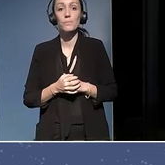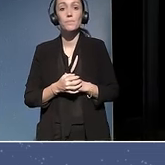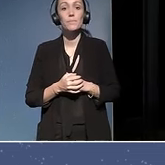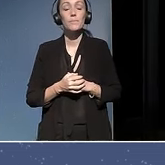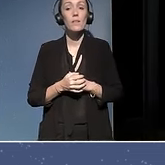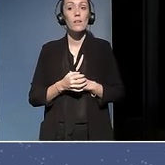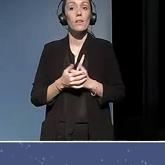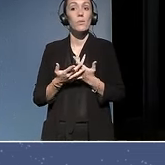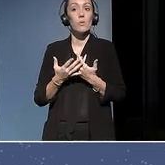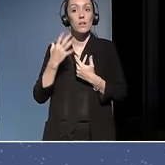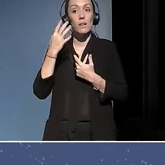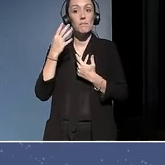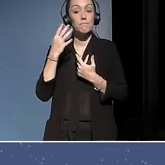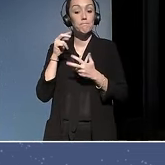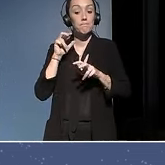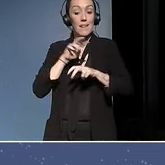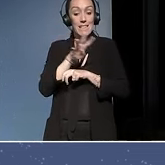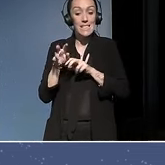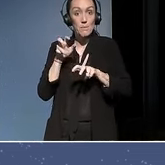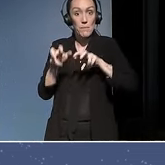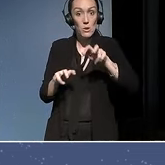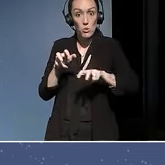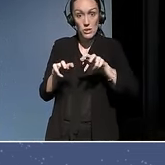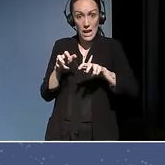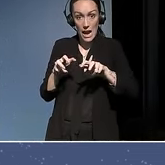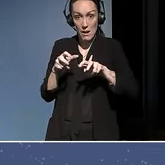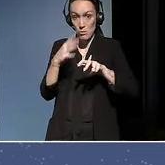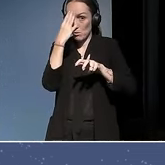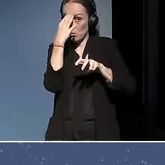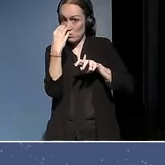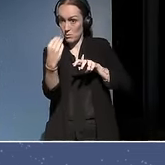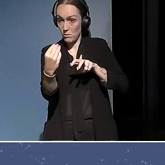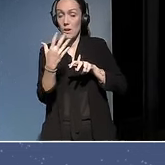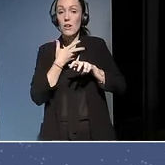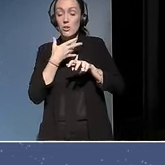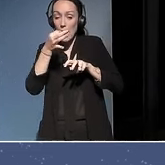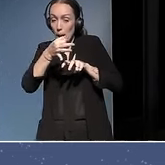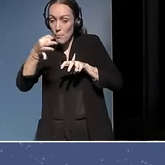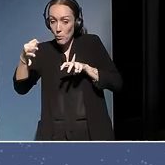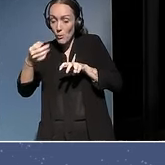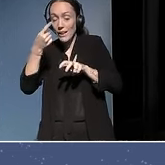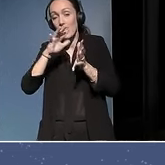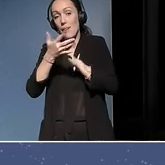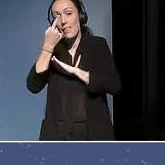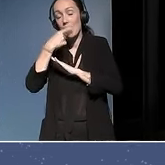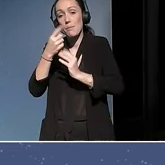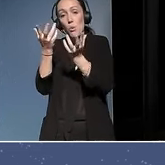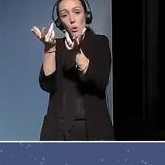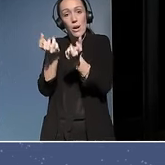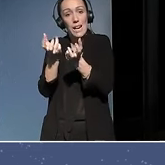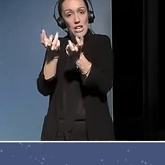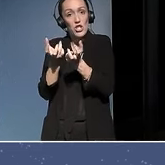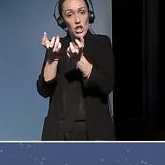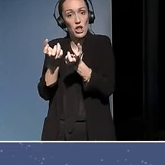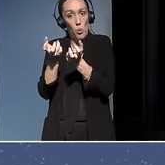cranio questi fori Scusate questi recettori di pressione recettori